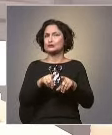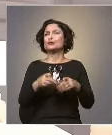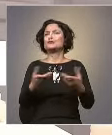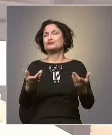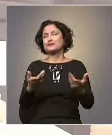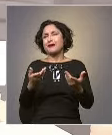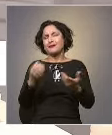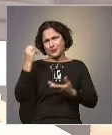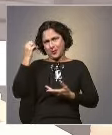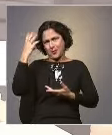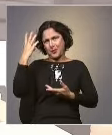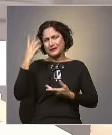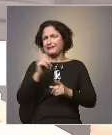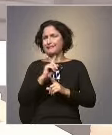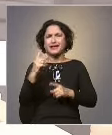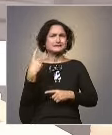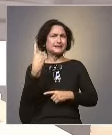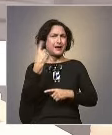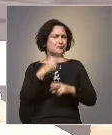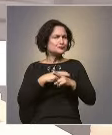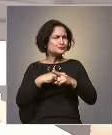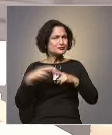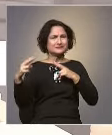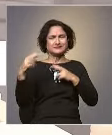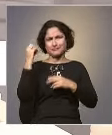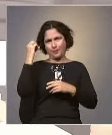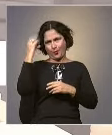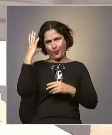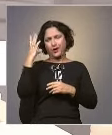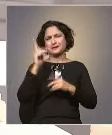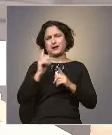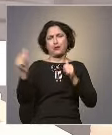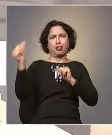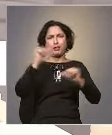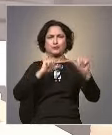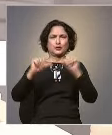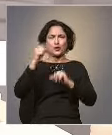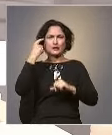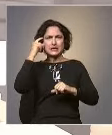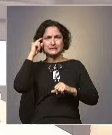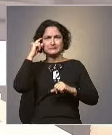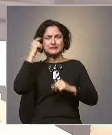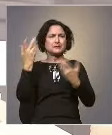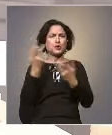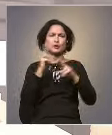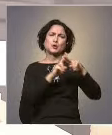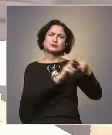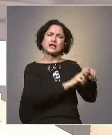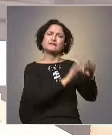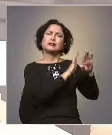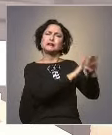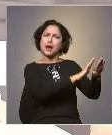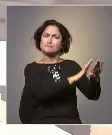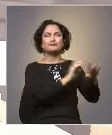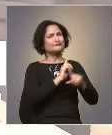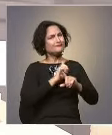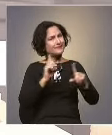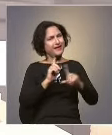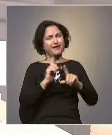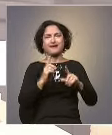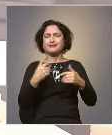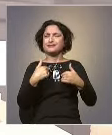Така че науката не е само чиста наука, където в лабораторията ние да измислиме неща, които да се остават там. Много от нещата вече